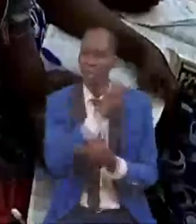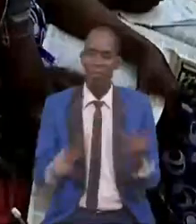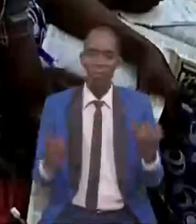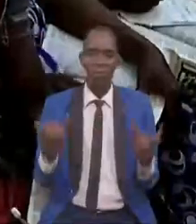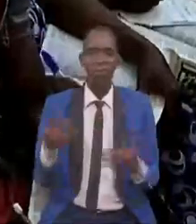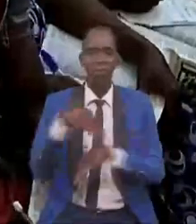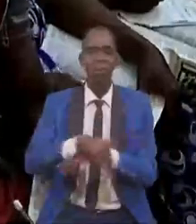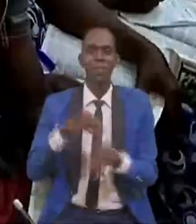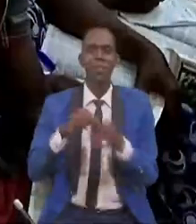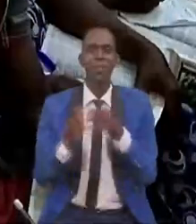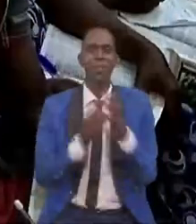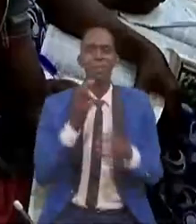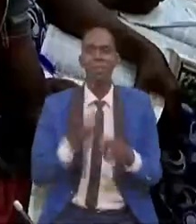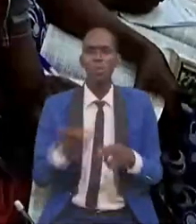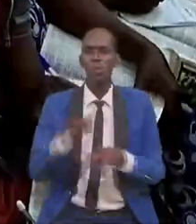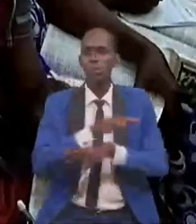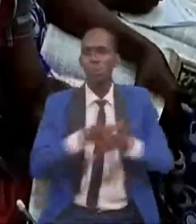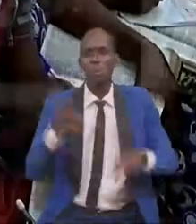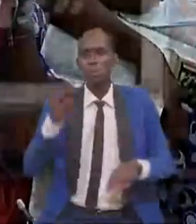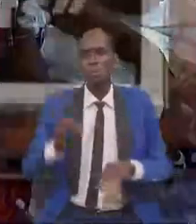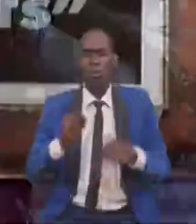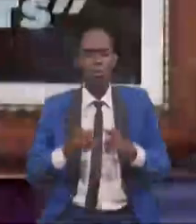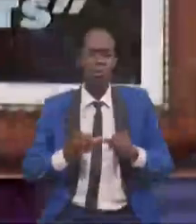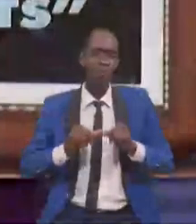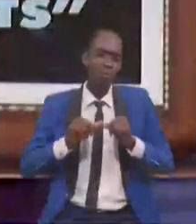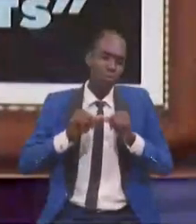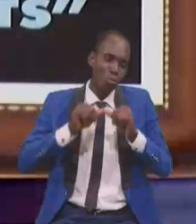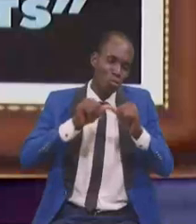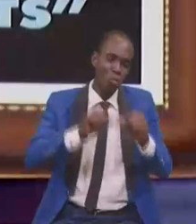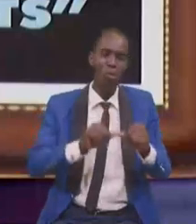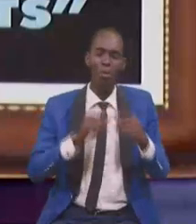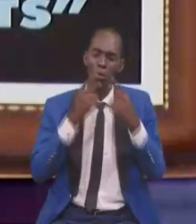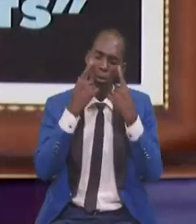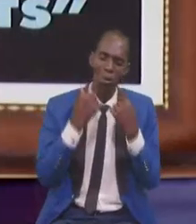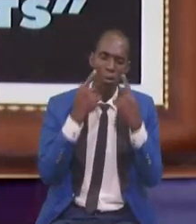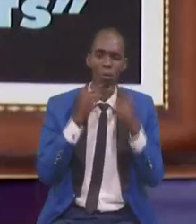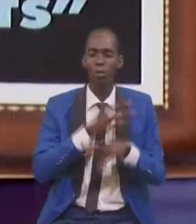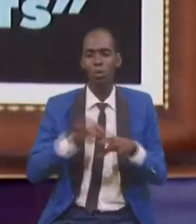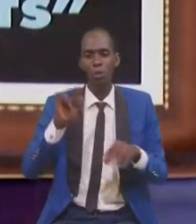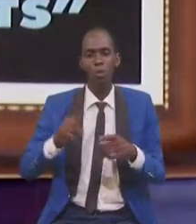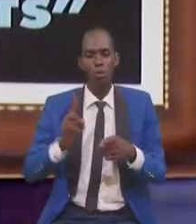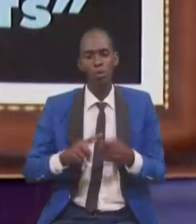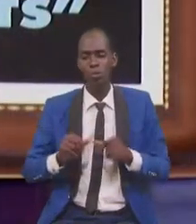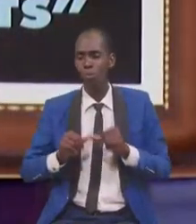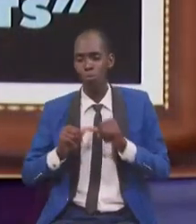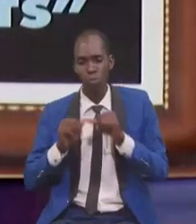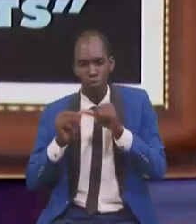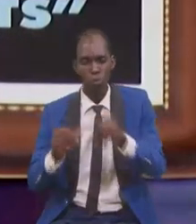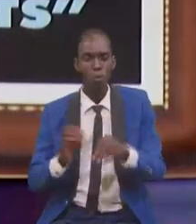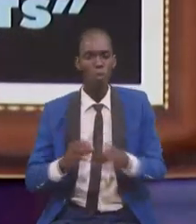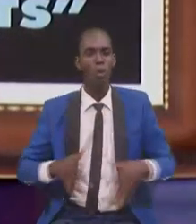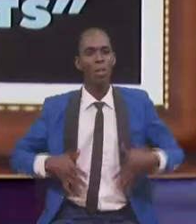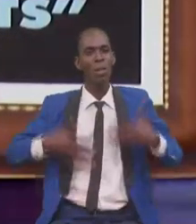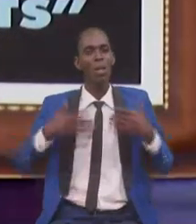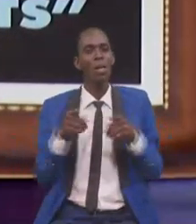la finalité ce soir, vous ne devez pas parcourir la vie avec des pleurs, vous ne devez pas parcourir